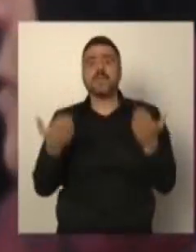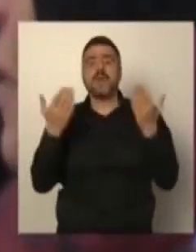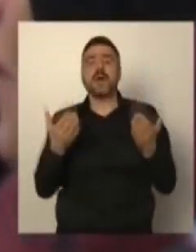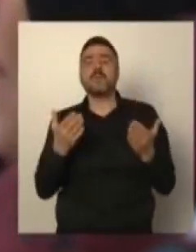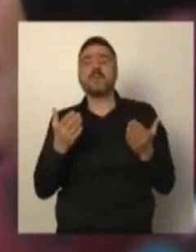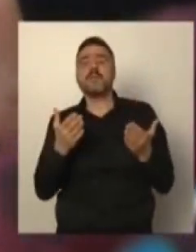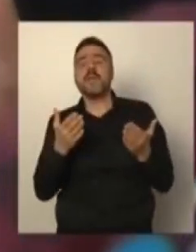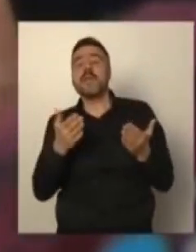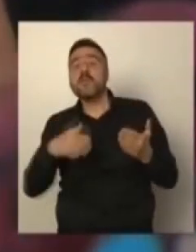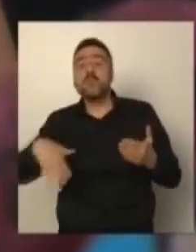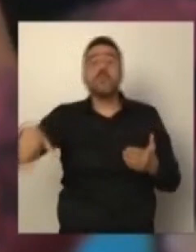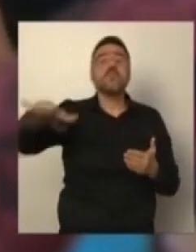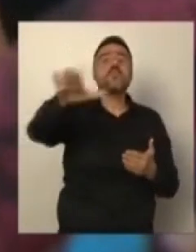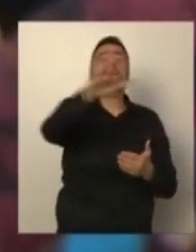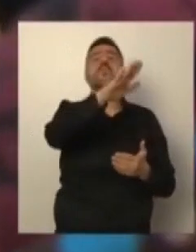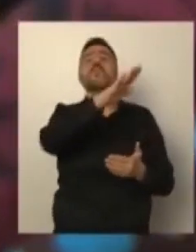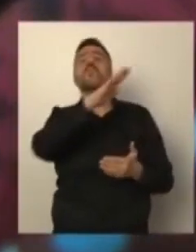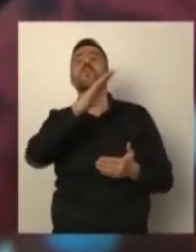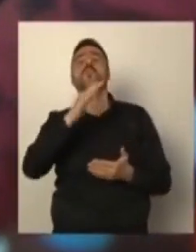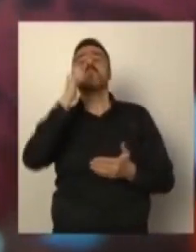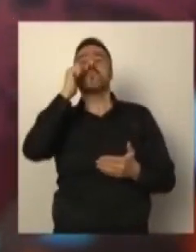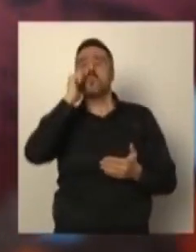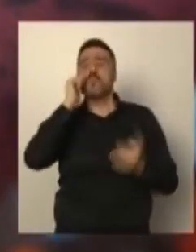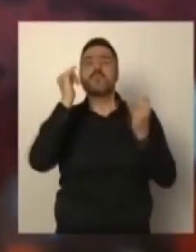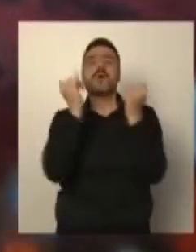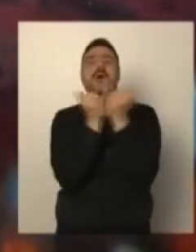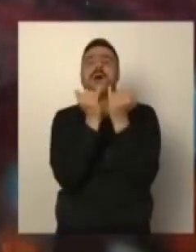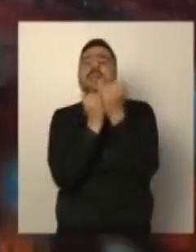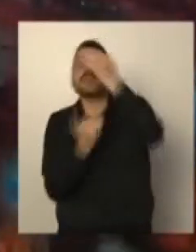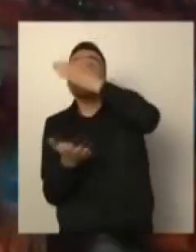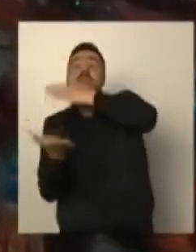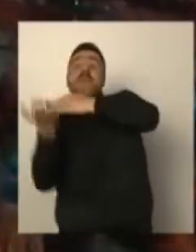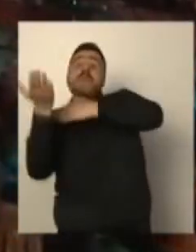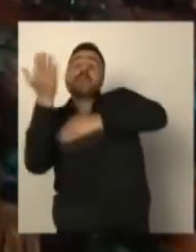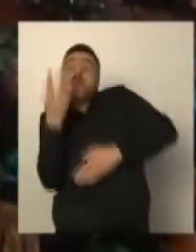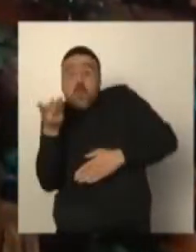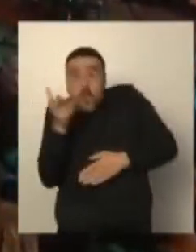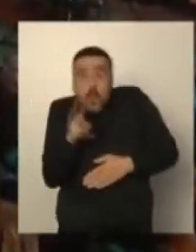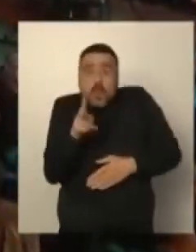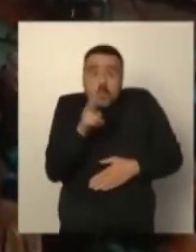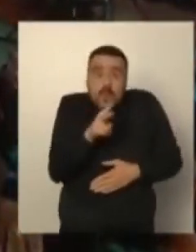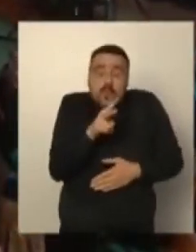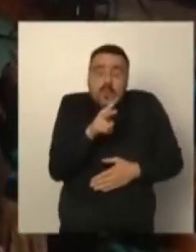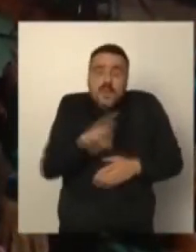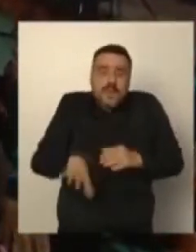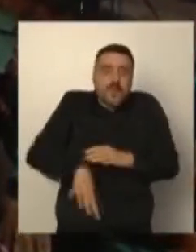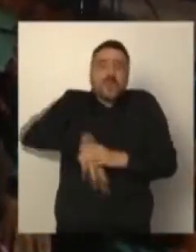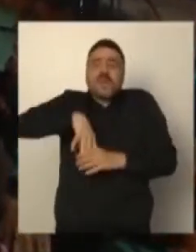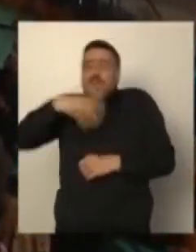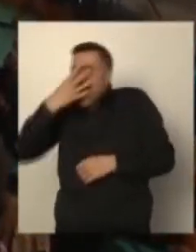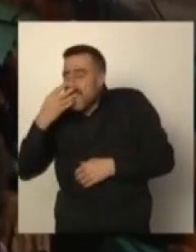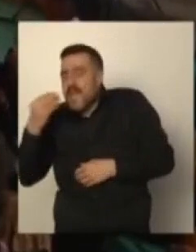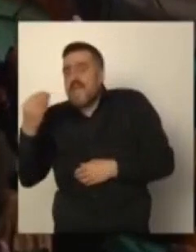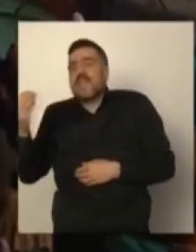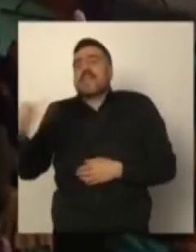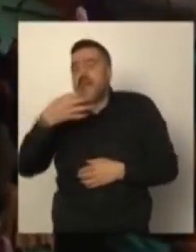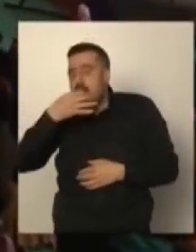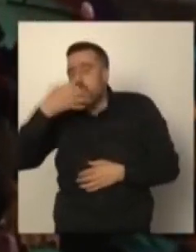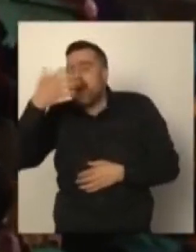bütün kardeşlerimizin geçmişlerinin ruhlarını hediye ediyoruz. Sen haberdar eyle ya